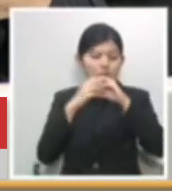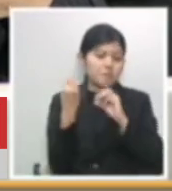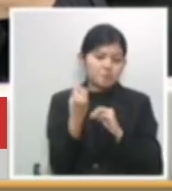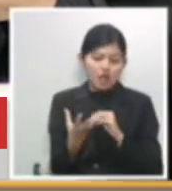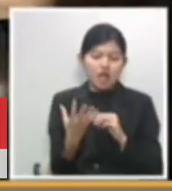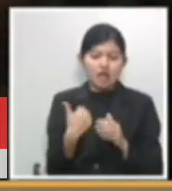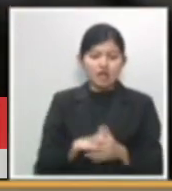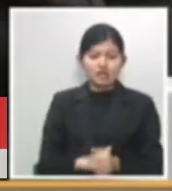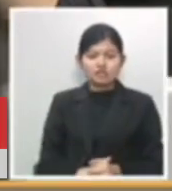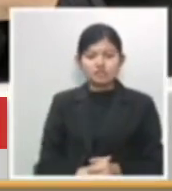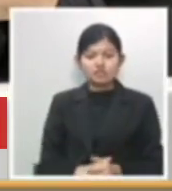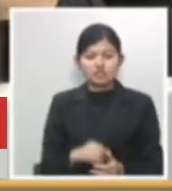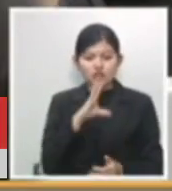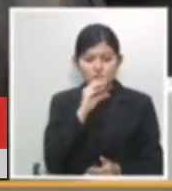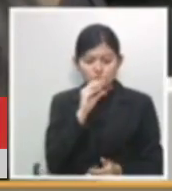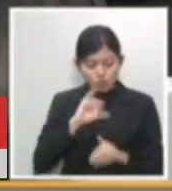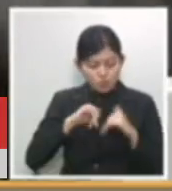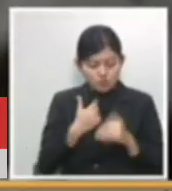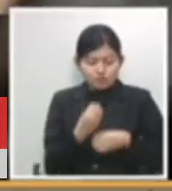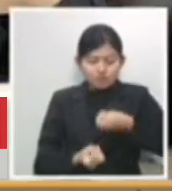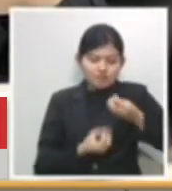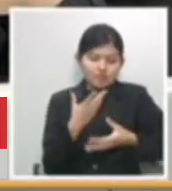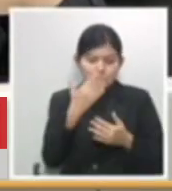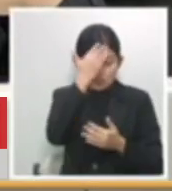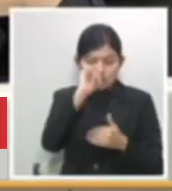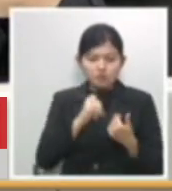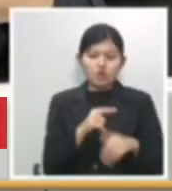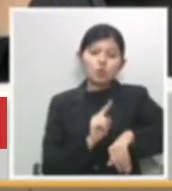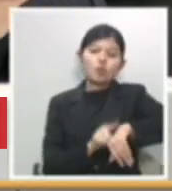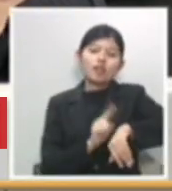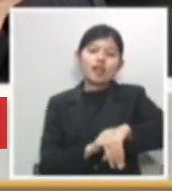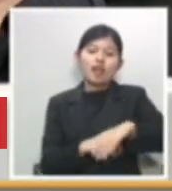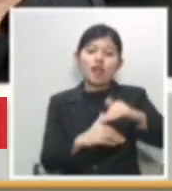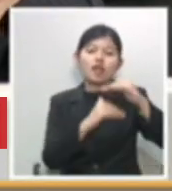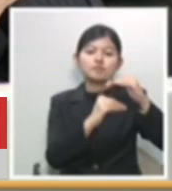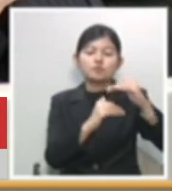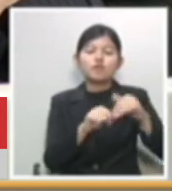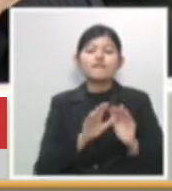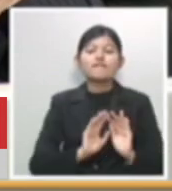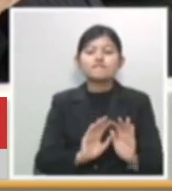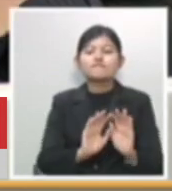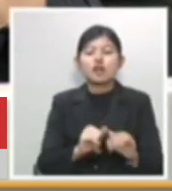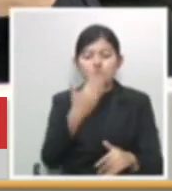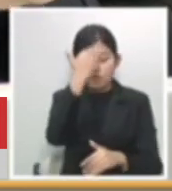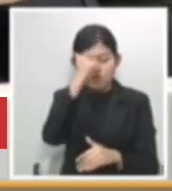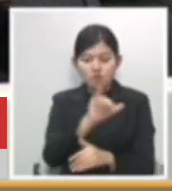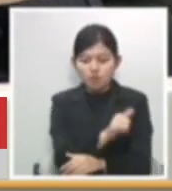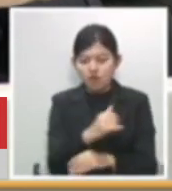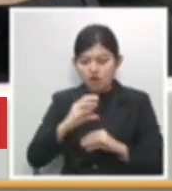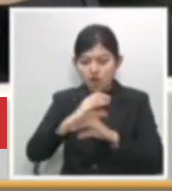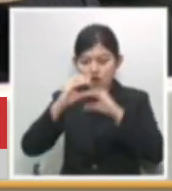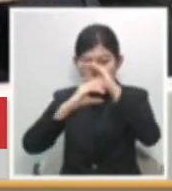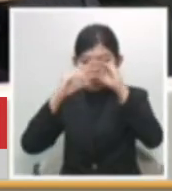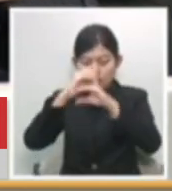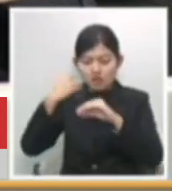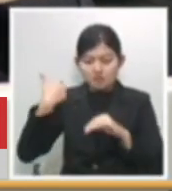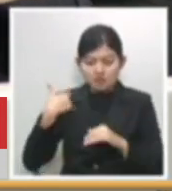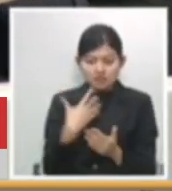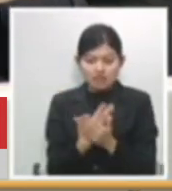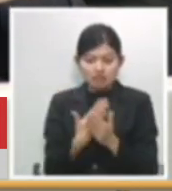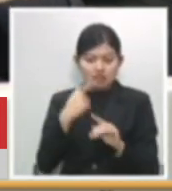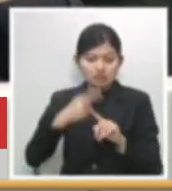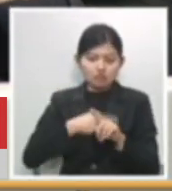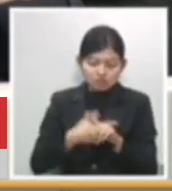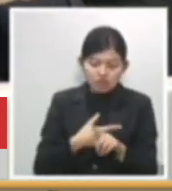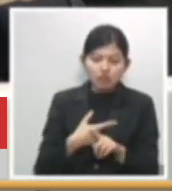ที่ไม่ได้พูดในรายละเอียดวันนี้เนื่องจากเวลาจำกัดฝากท่านว่าบางโครงการครับมีแต่ค่าเบี้ยเลี้ยงพาห